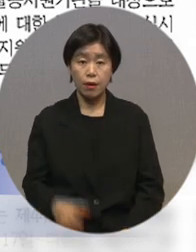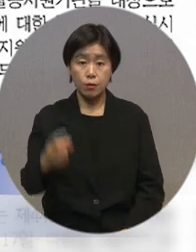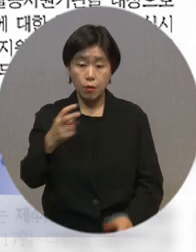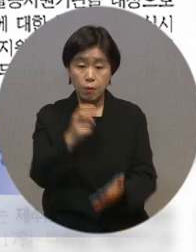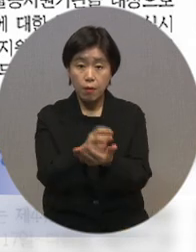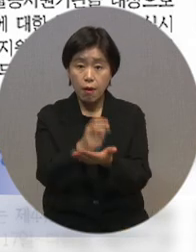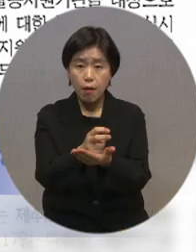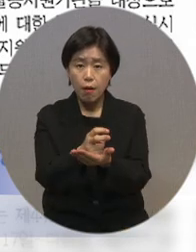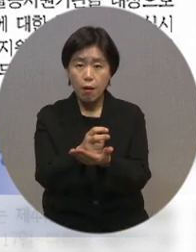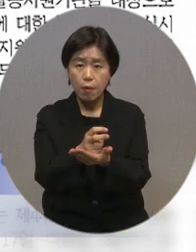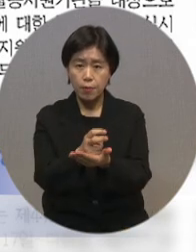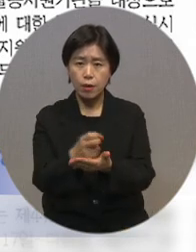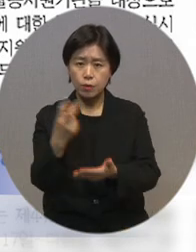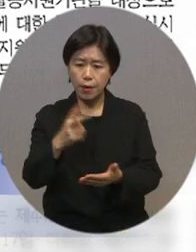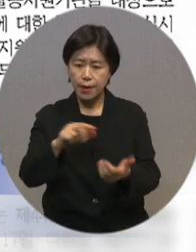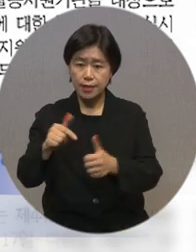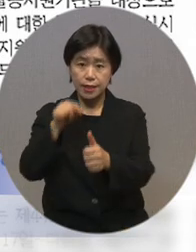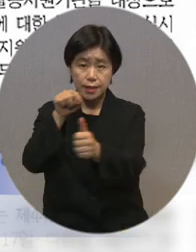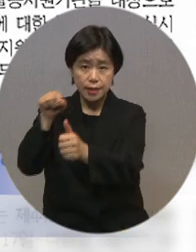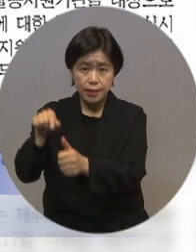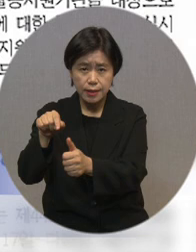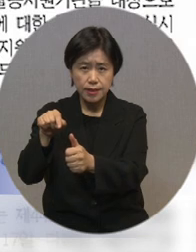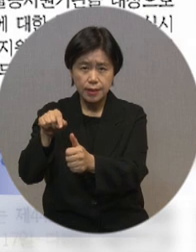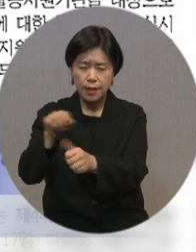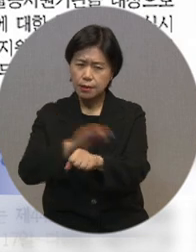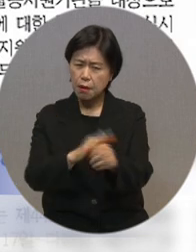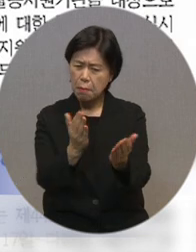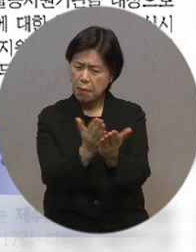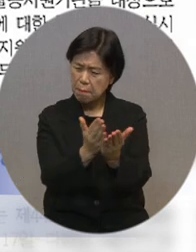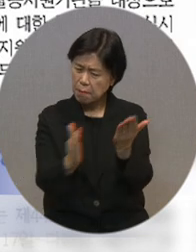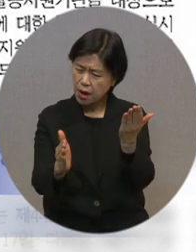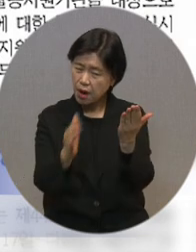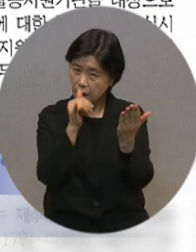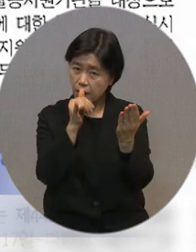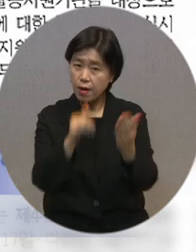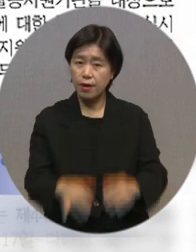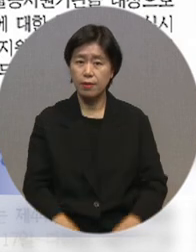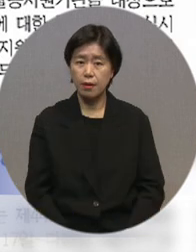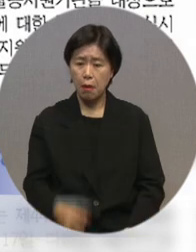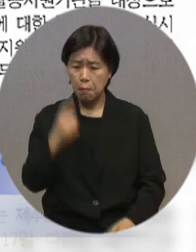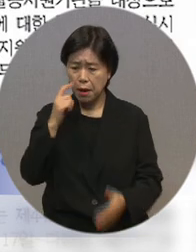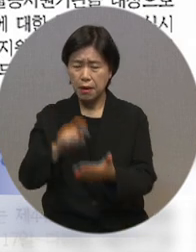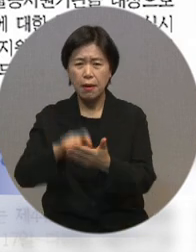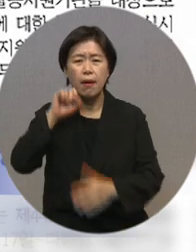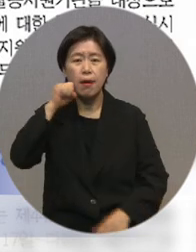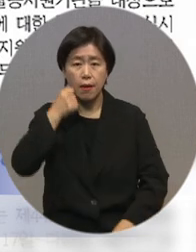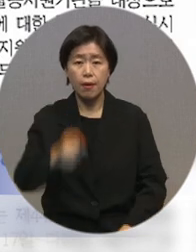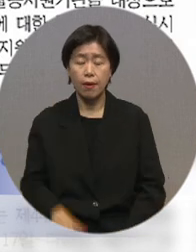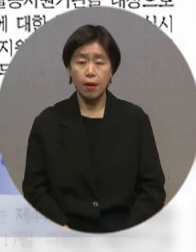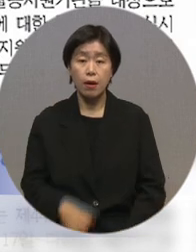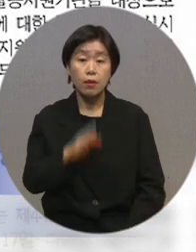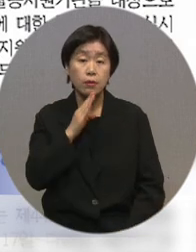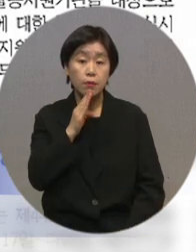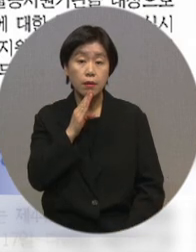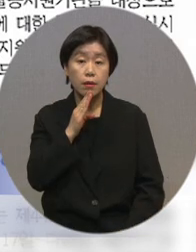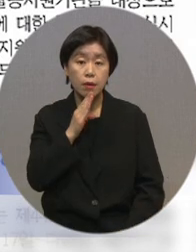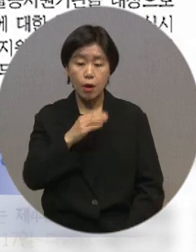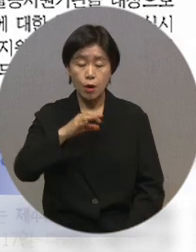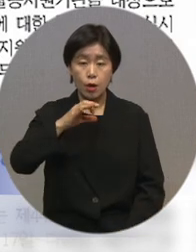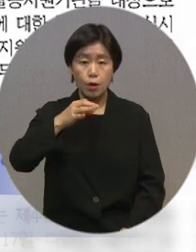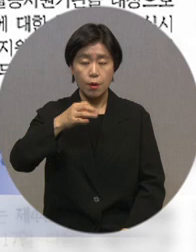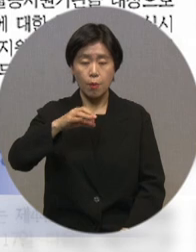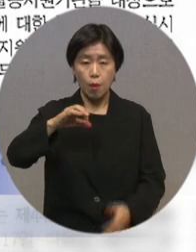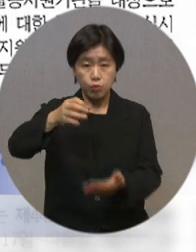법적 규정과 지침의 사각지대 놓인 영역이 아니었나 싶은데요 실제로 기관 수익금 일부를